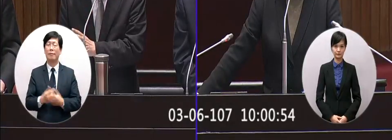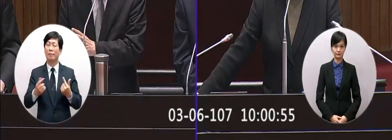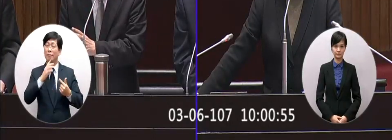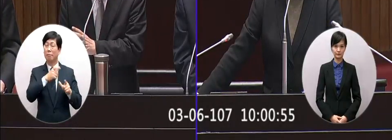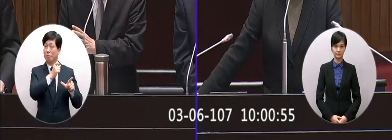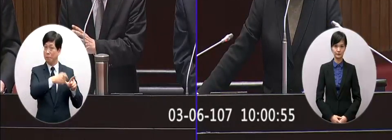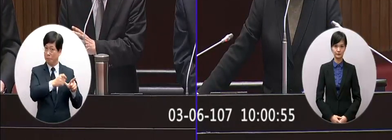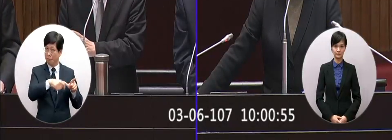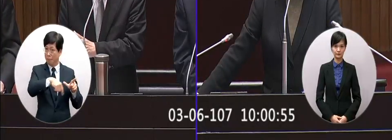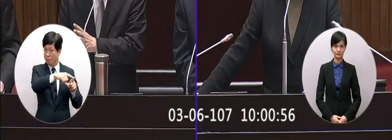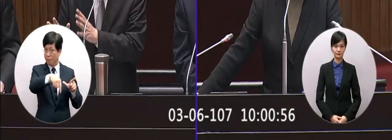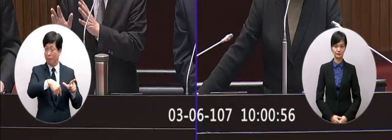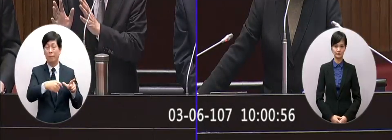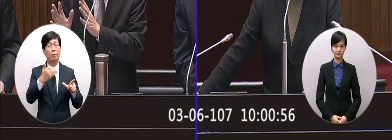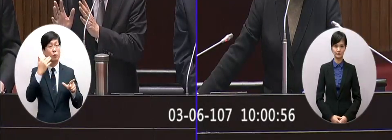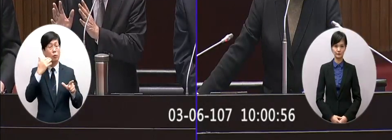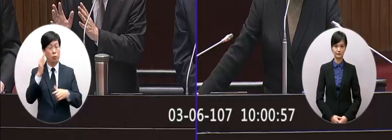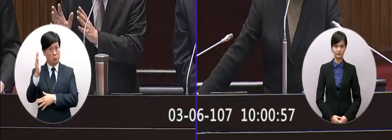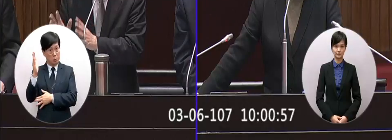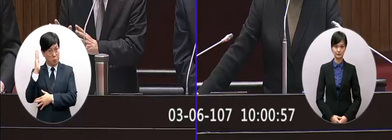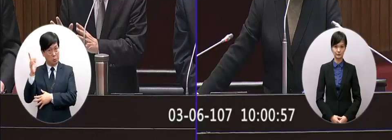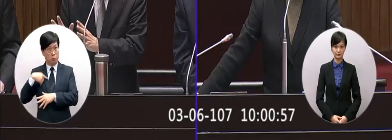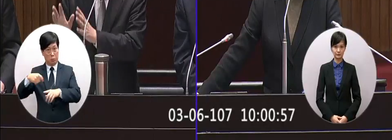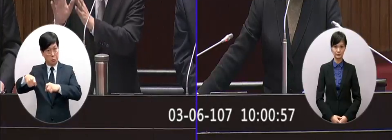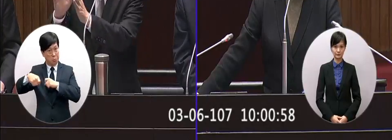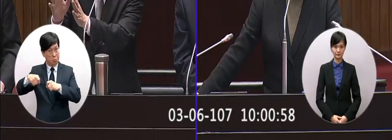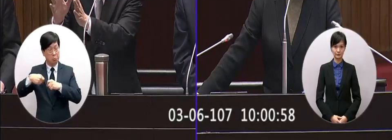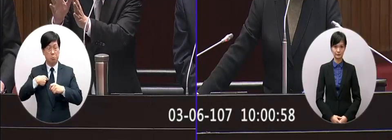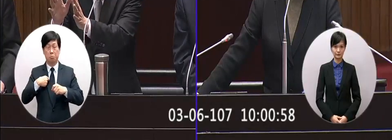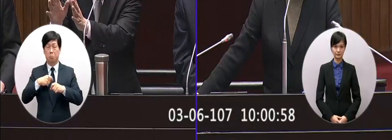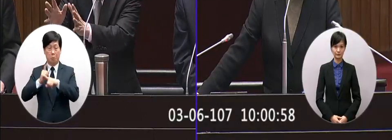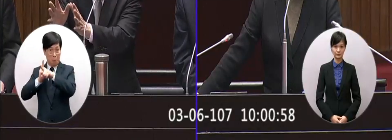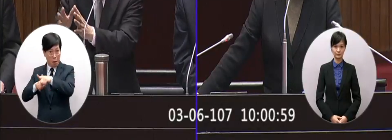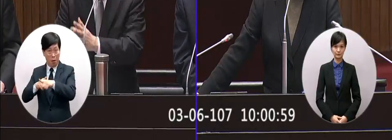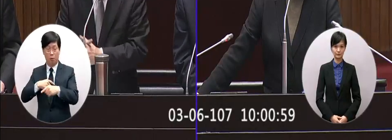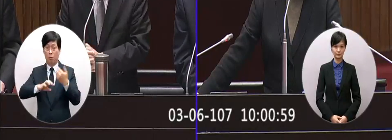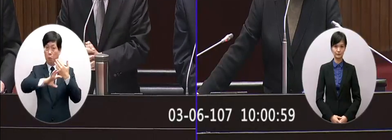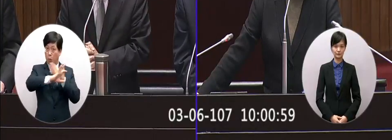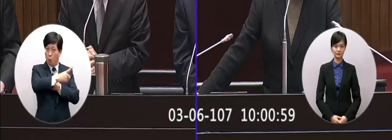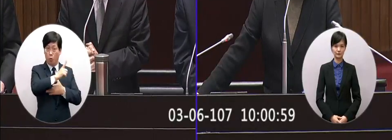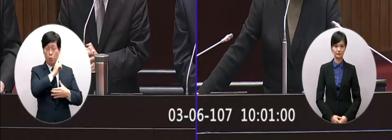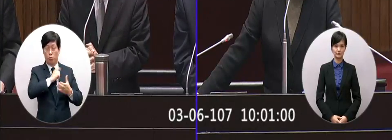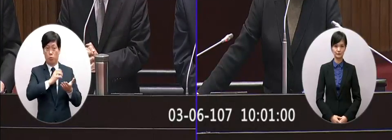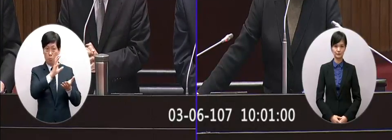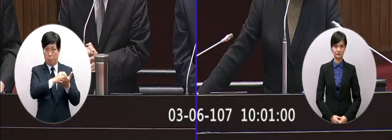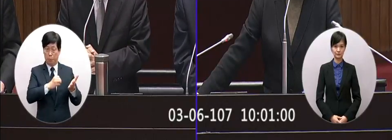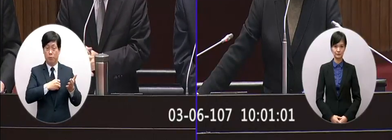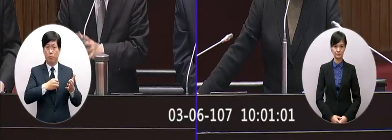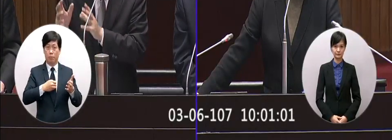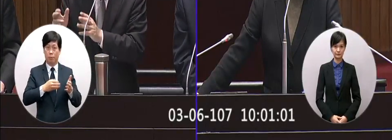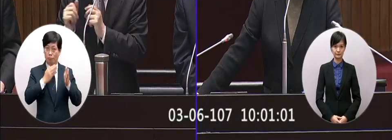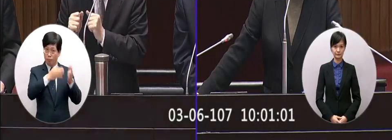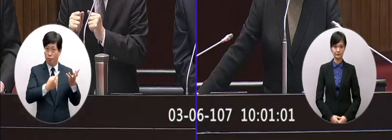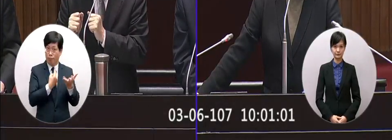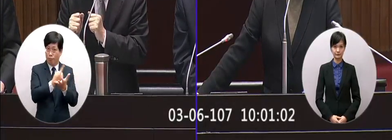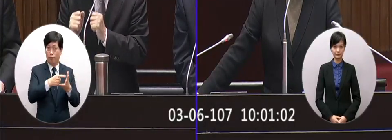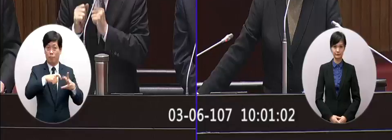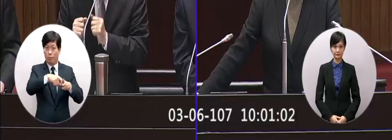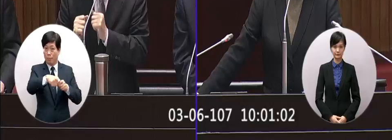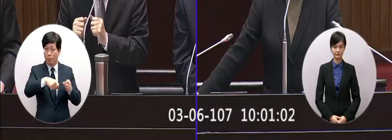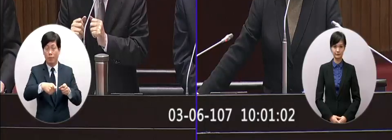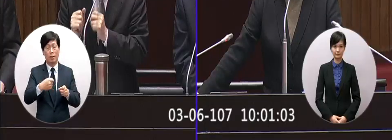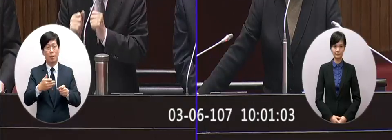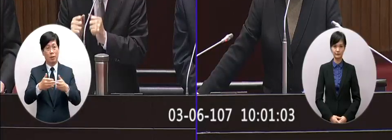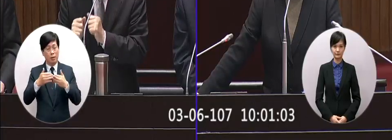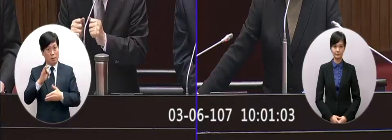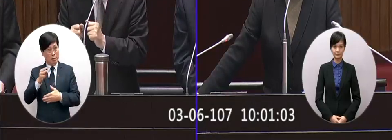厂商他在政府的政策之下到海外去从事这个公共工程，那么他需要有融